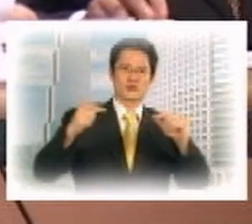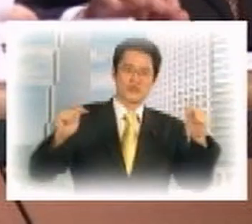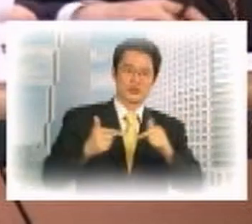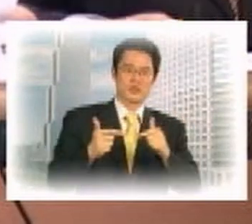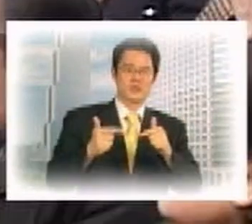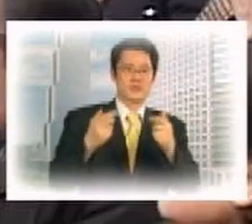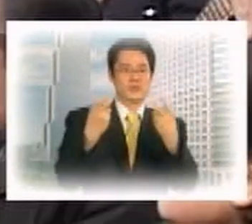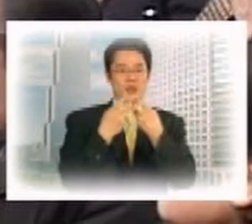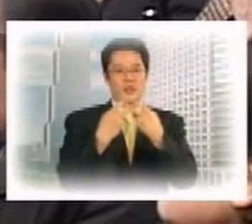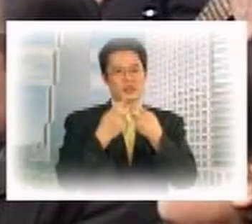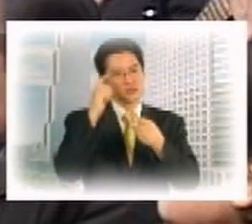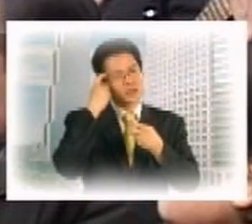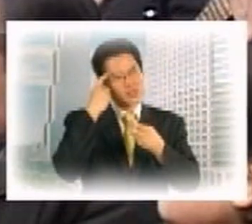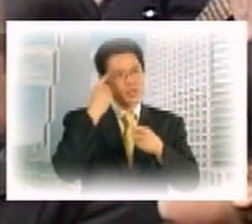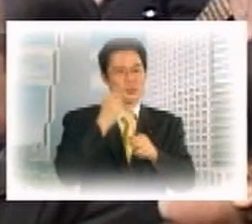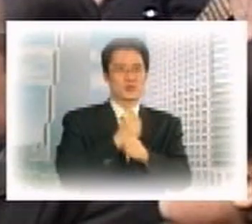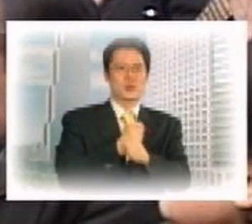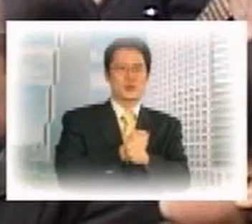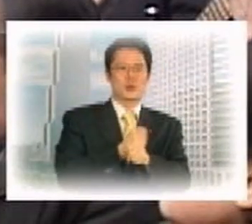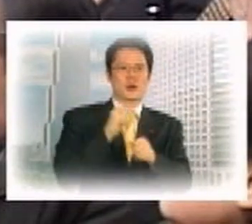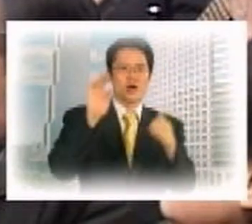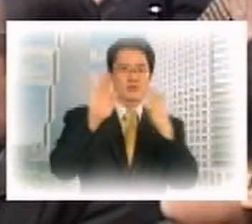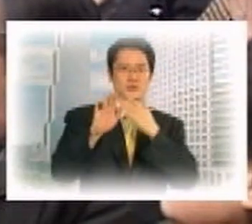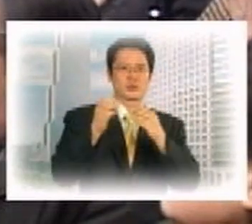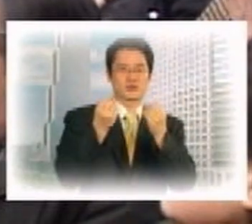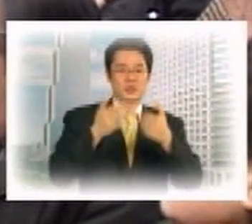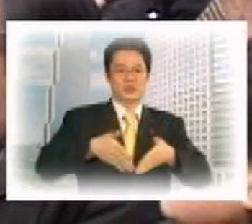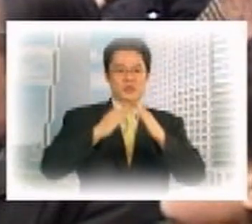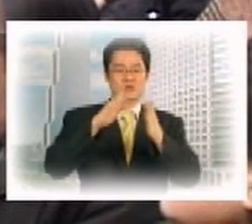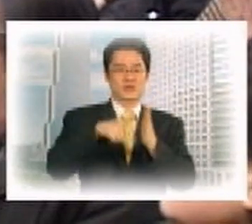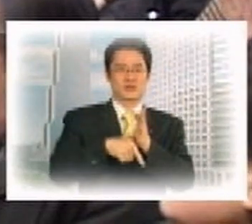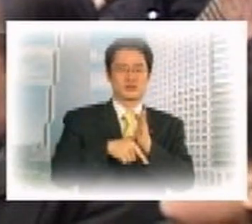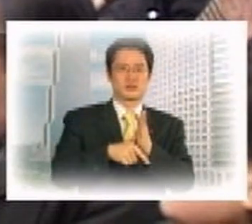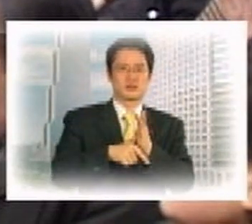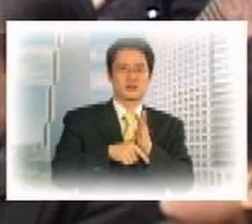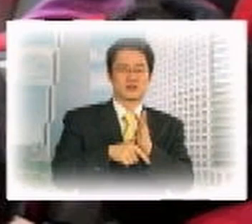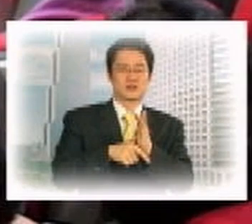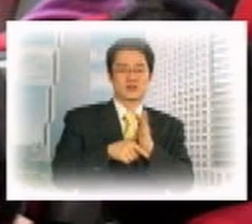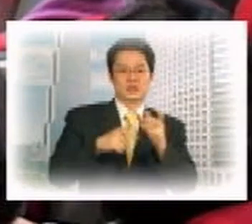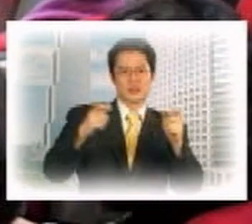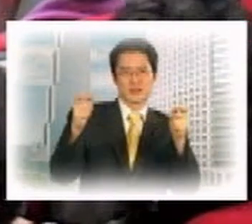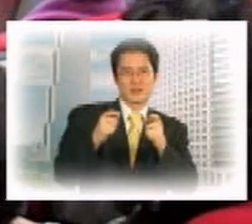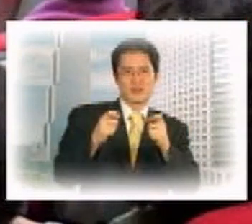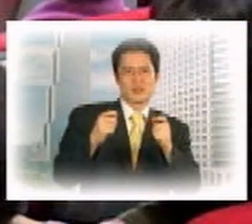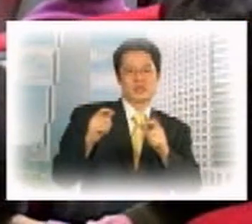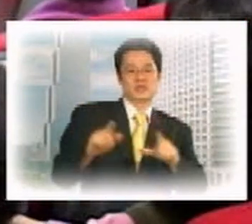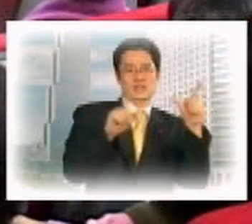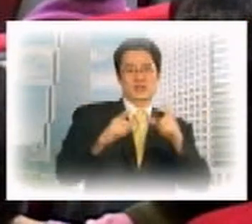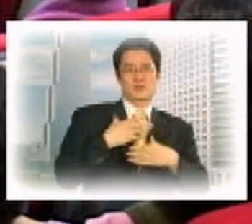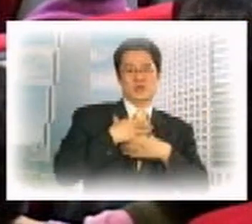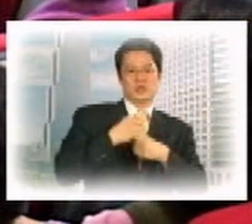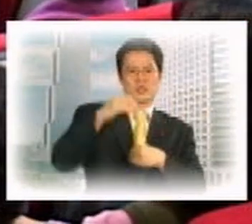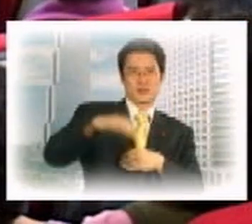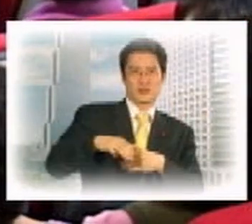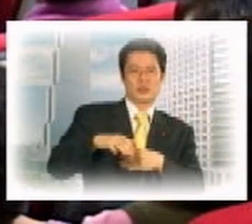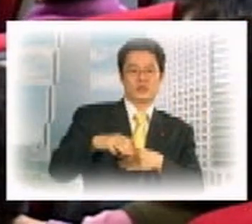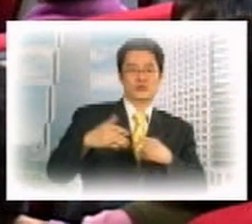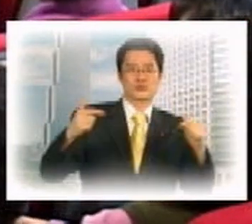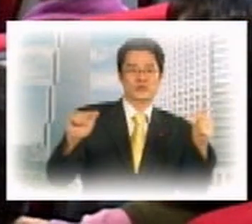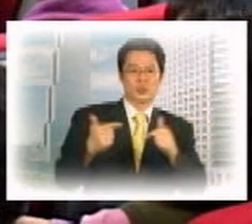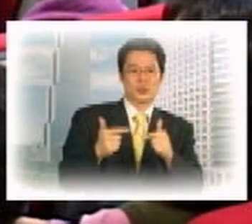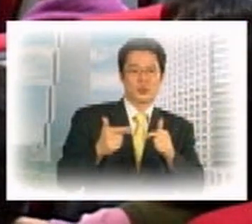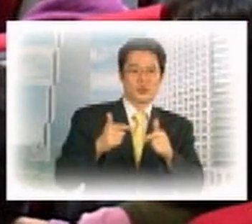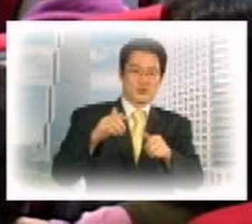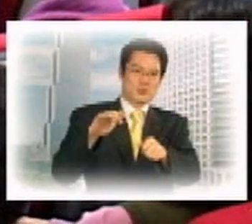축소하는 방안을 찾아보는 한편 앞으로 공영 주차장을 새로 지을 때는 근린 생활시설의 범위와 종류 등을 인근 주민과